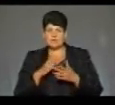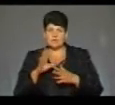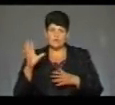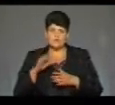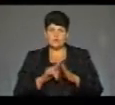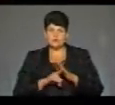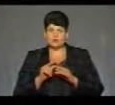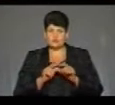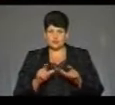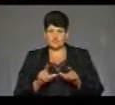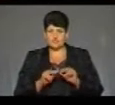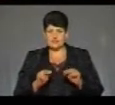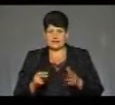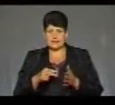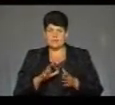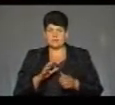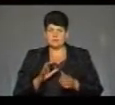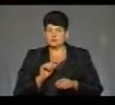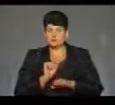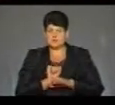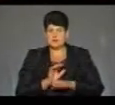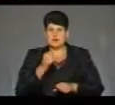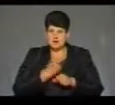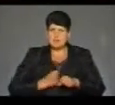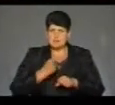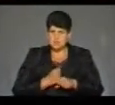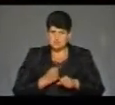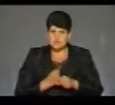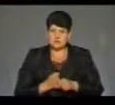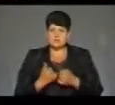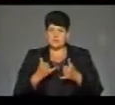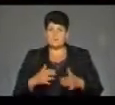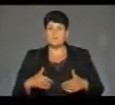тому що вчителі не стояли на місці, вони працювали. І відповідно, то, що зараз десь там